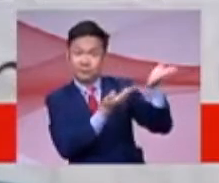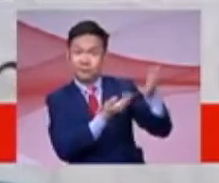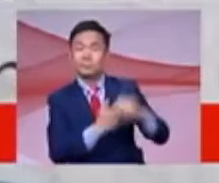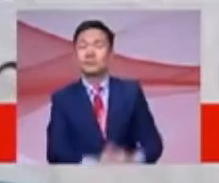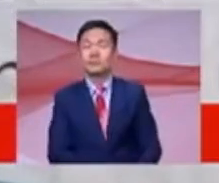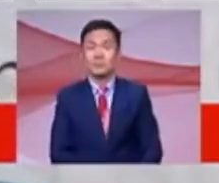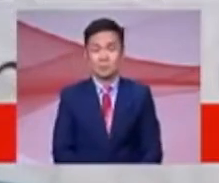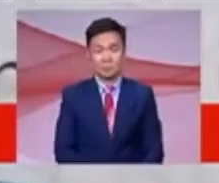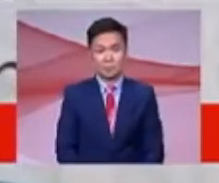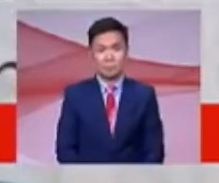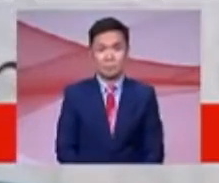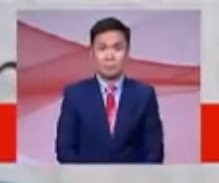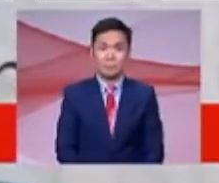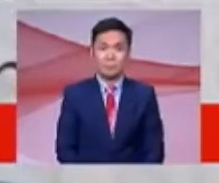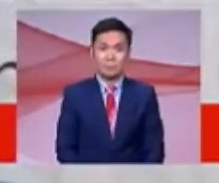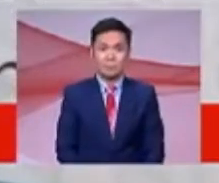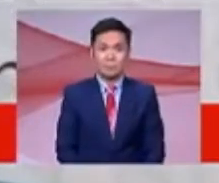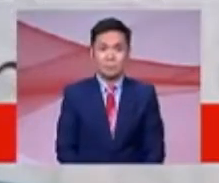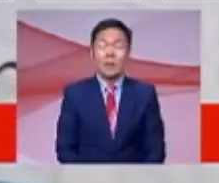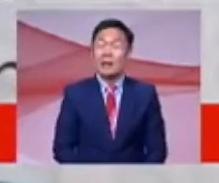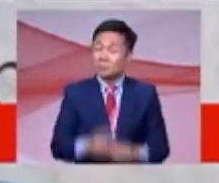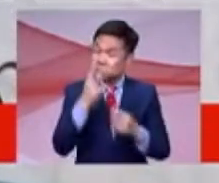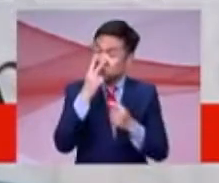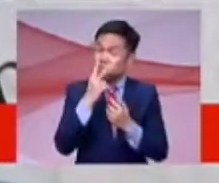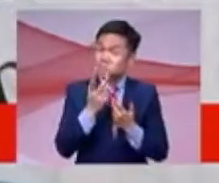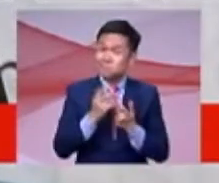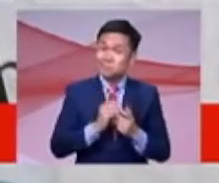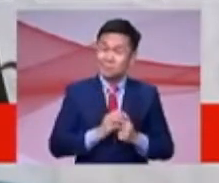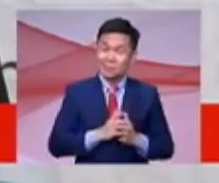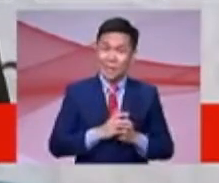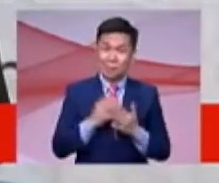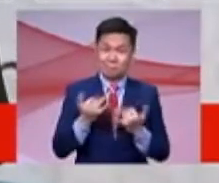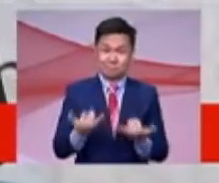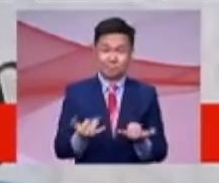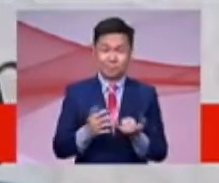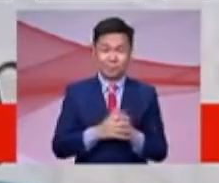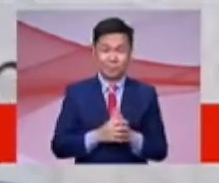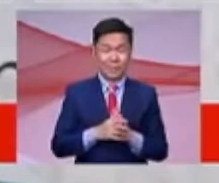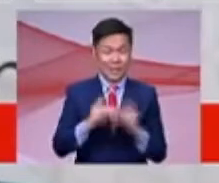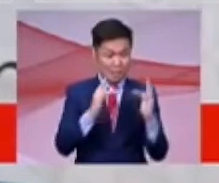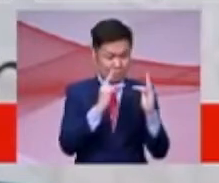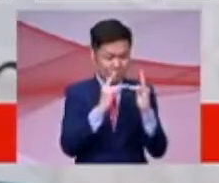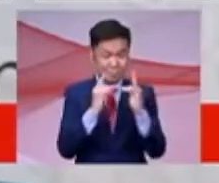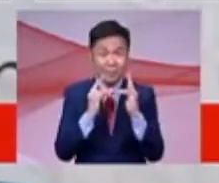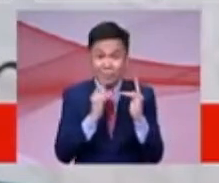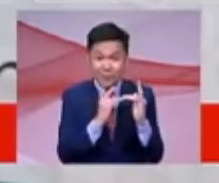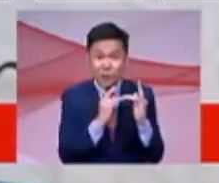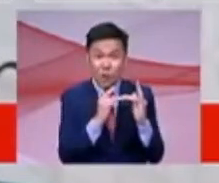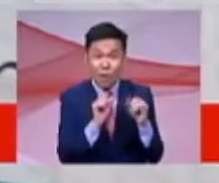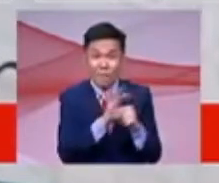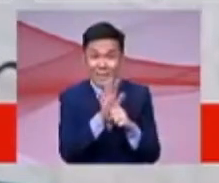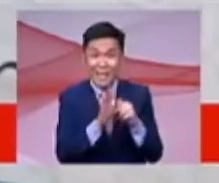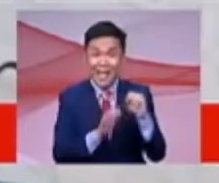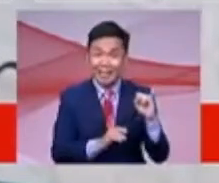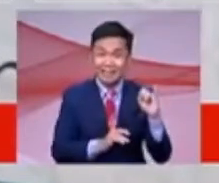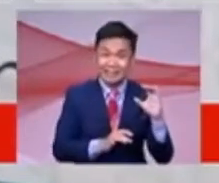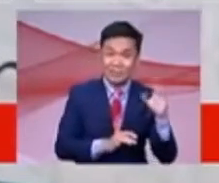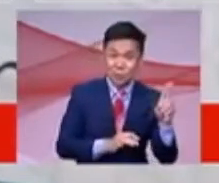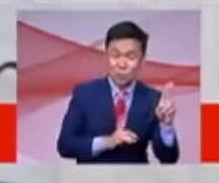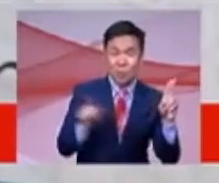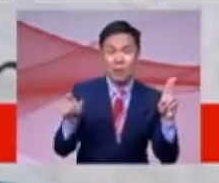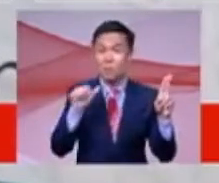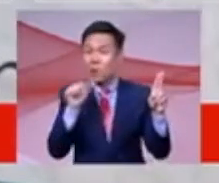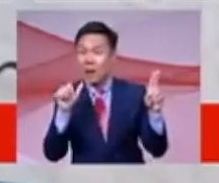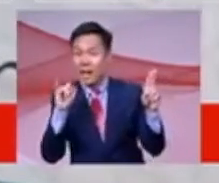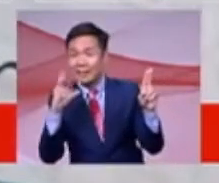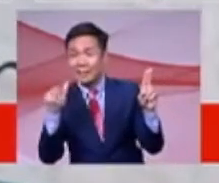Next. Dan juga kita lihat bilangan kadar penggunaan katil COVID-19 bukan ICU dan ICU di wilayah